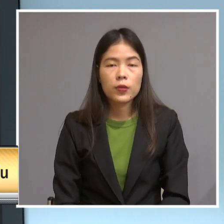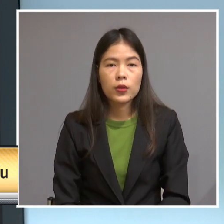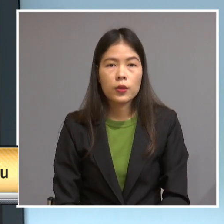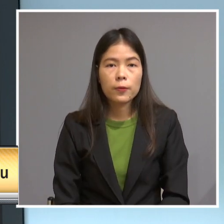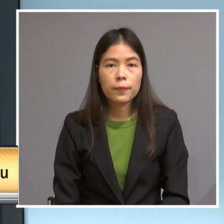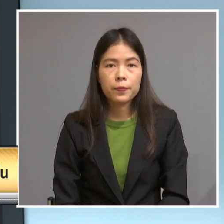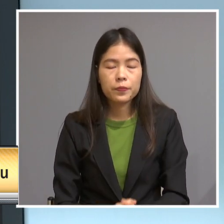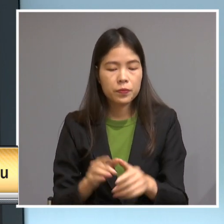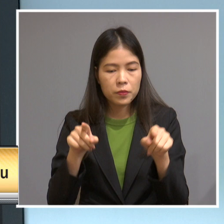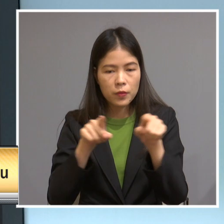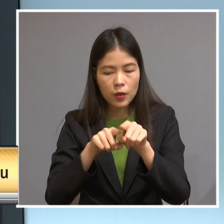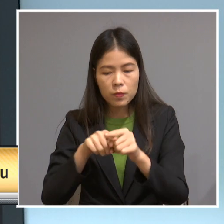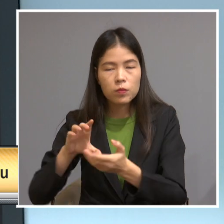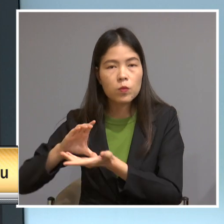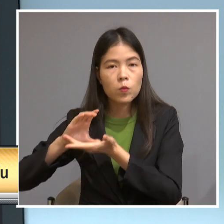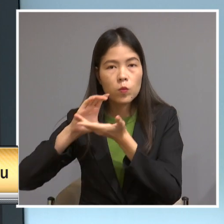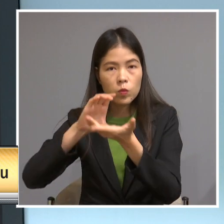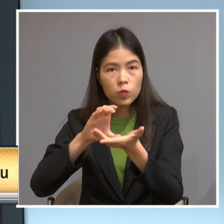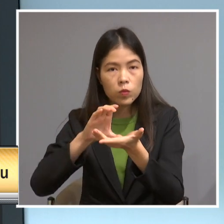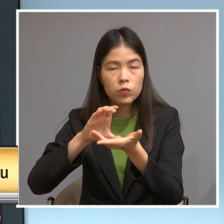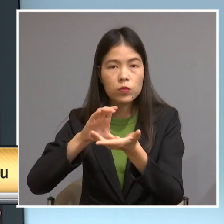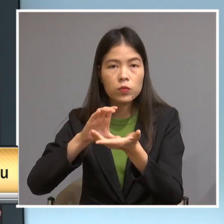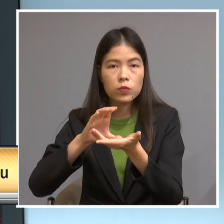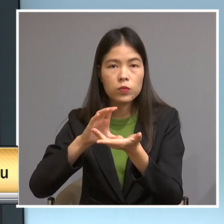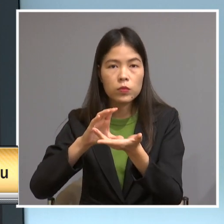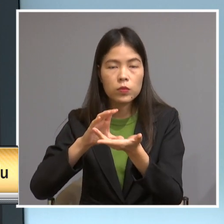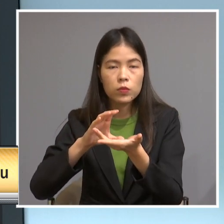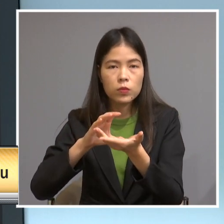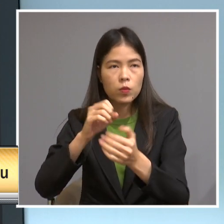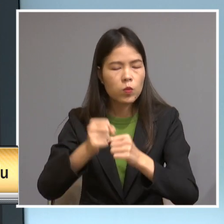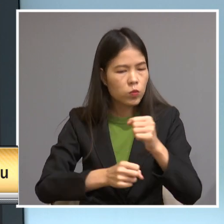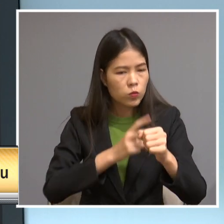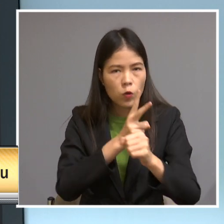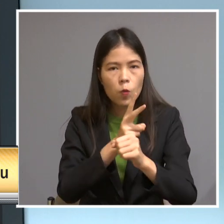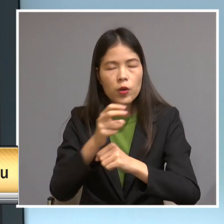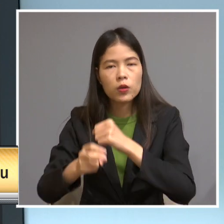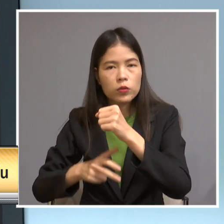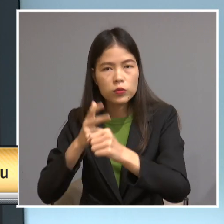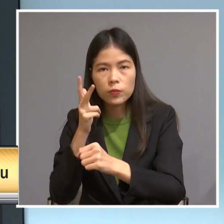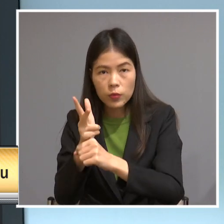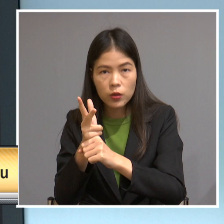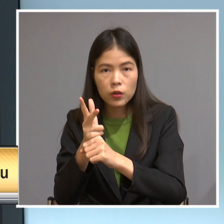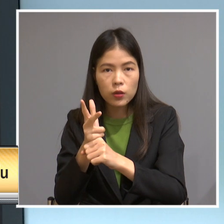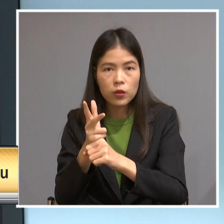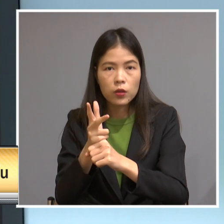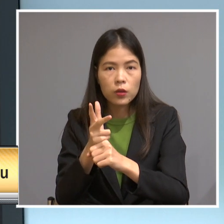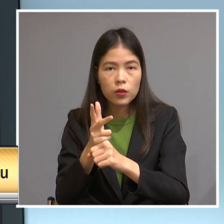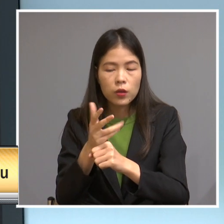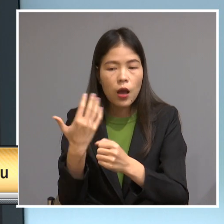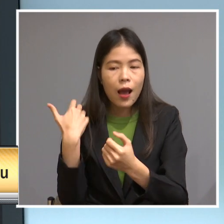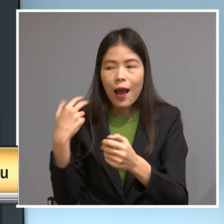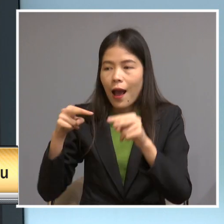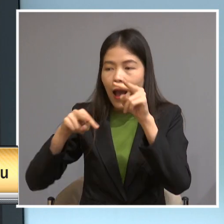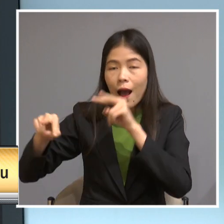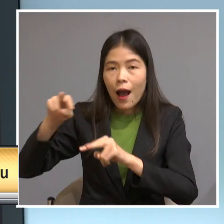รวมธุนได้อย่างนี้ท่านมา let put for foot 2, 3, 4, 3.ท่านกไปหาผู้โบทนทำได้เลย,